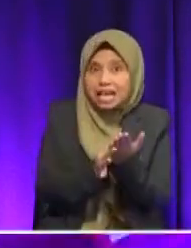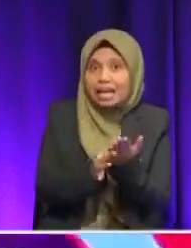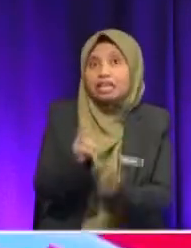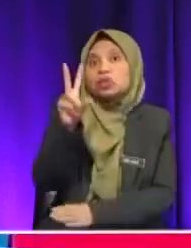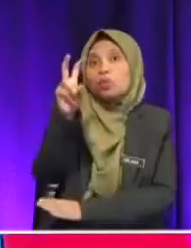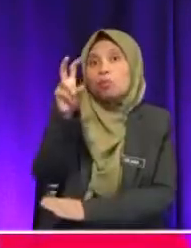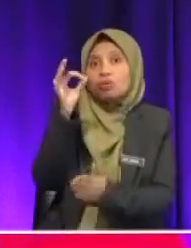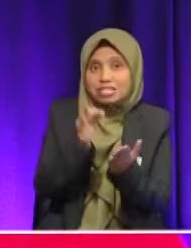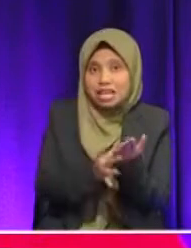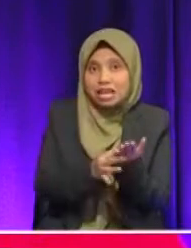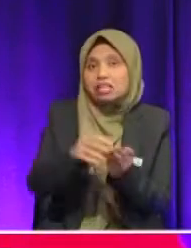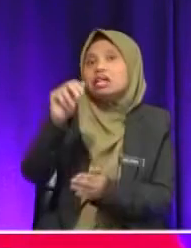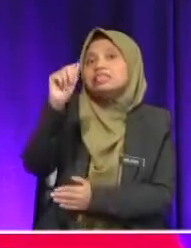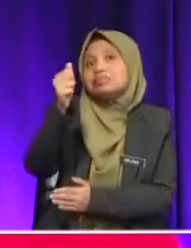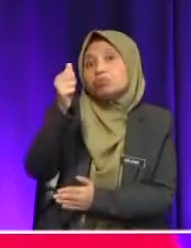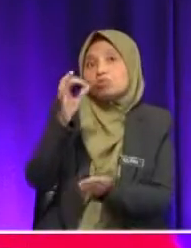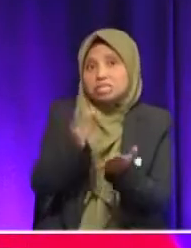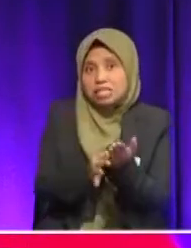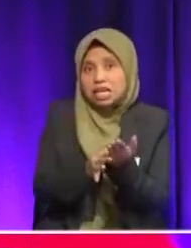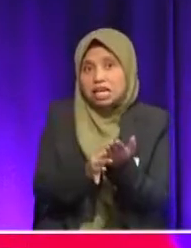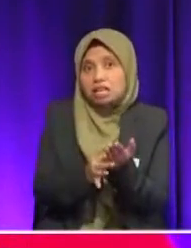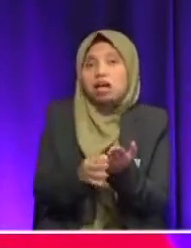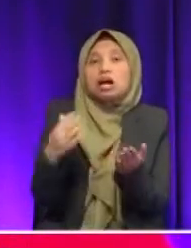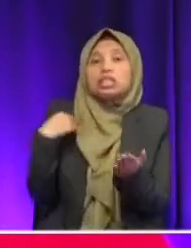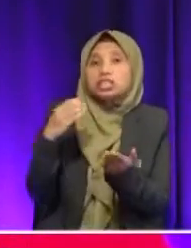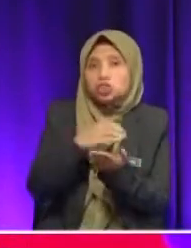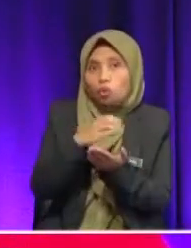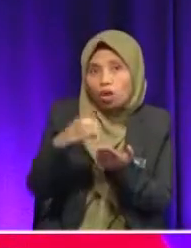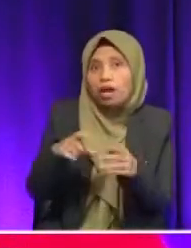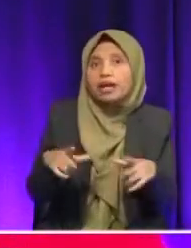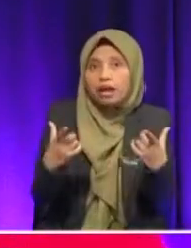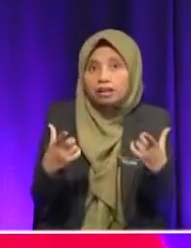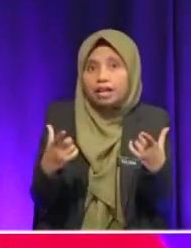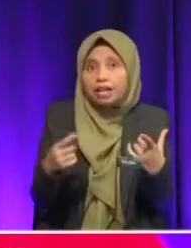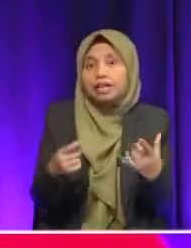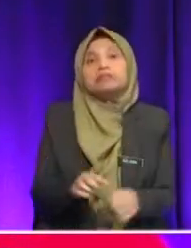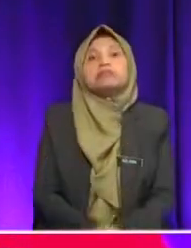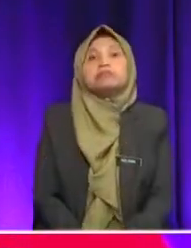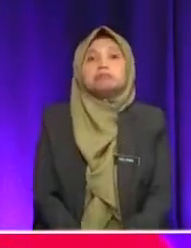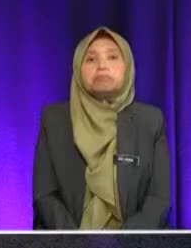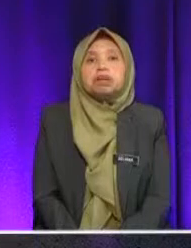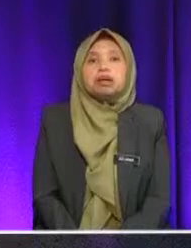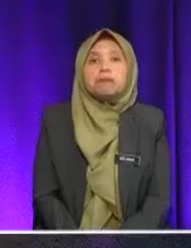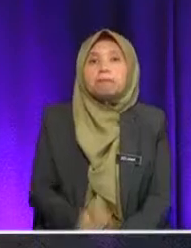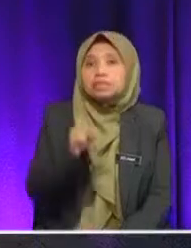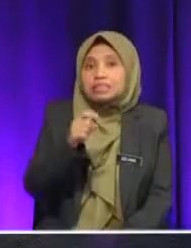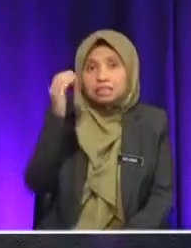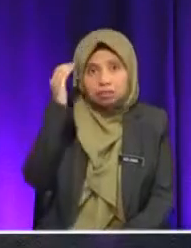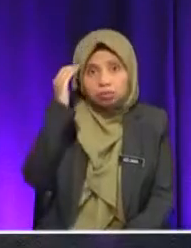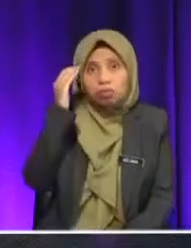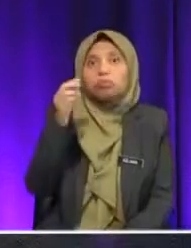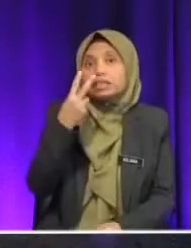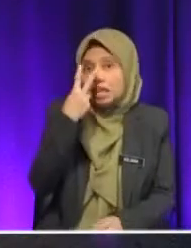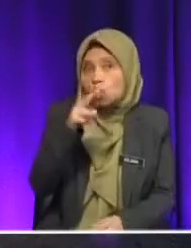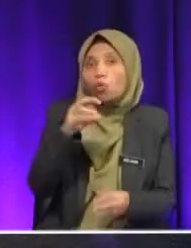ah kalau yang Acura lainpun janji nomornya sama ya betul of keeping ingat pada